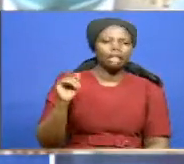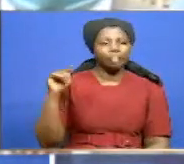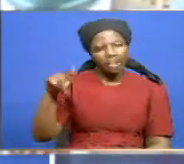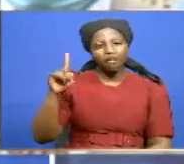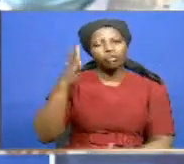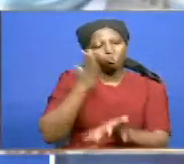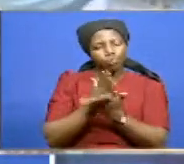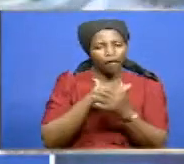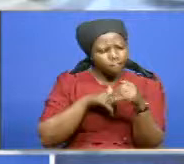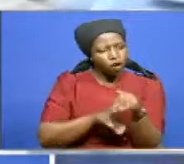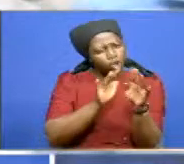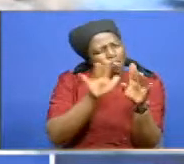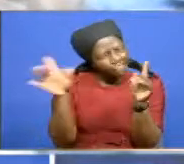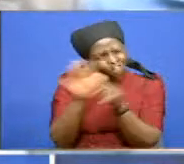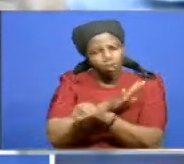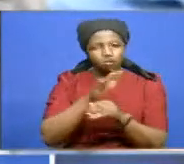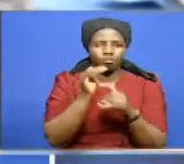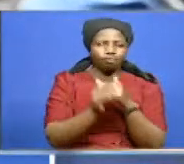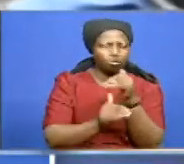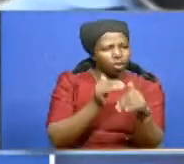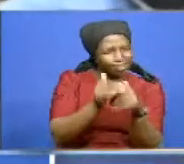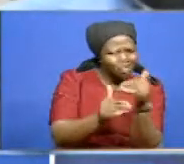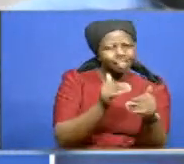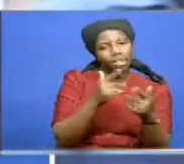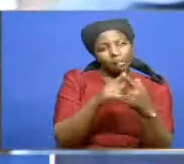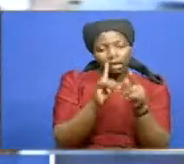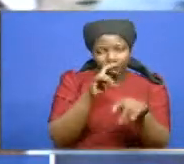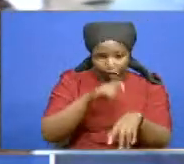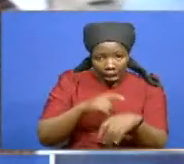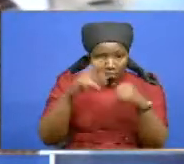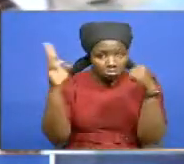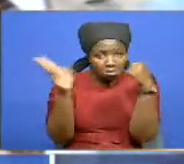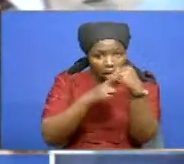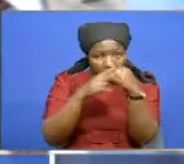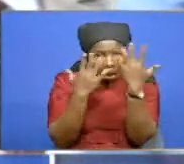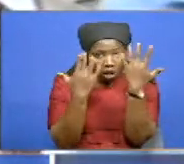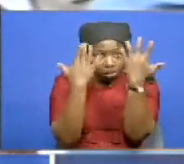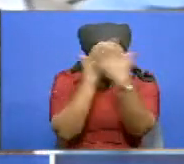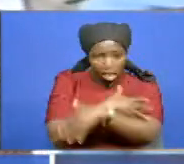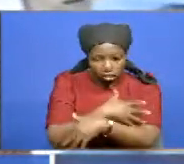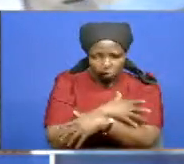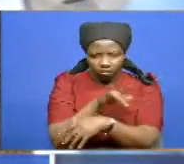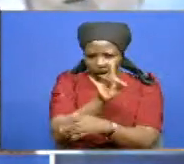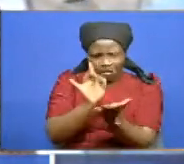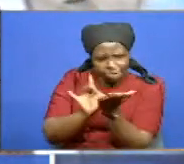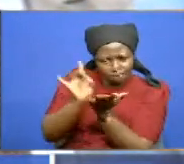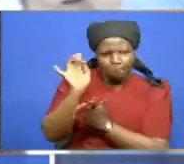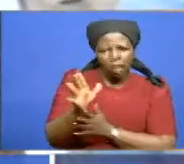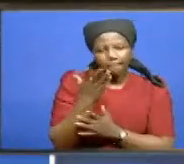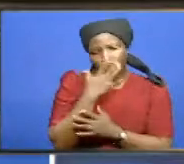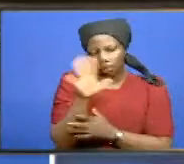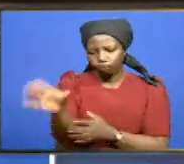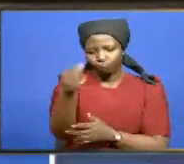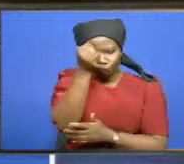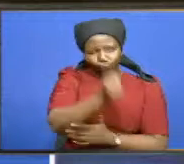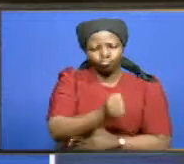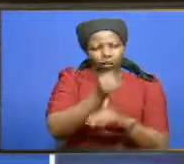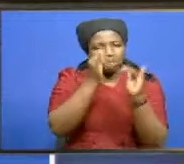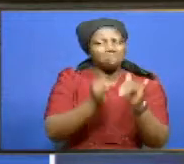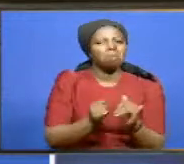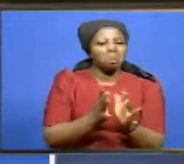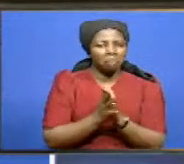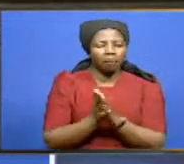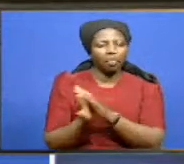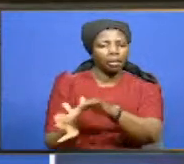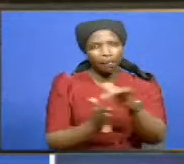alipitia process hiyo yote na saa moja ya usiku akaondolewa na akawekwa mwingine. Na serikali ya